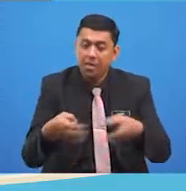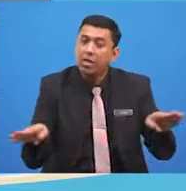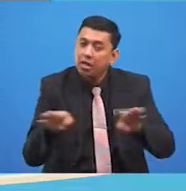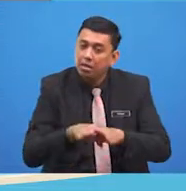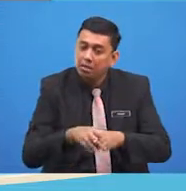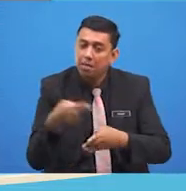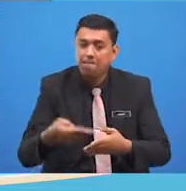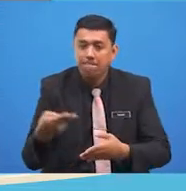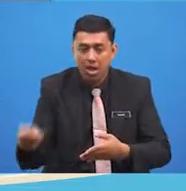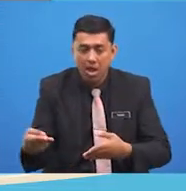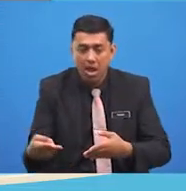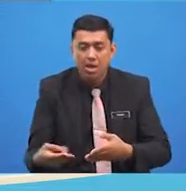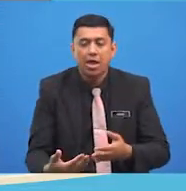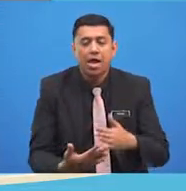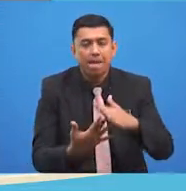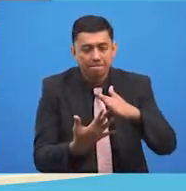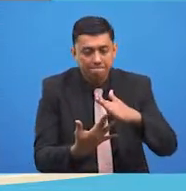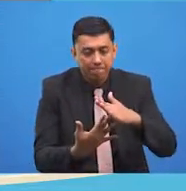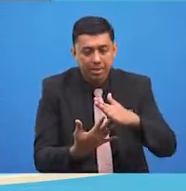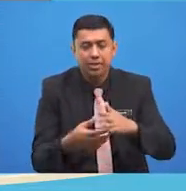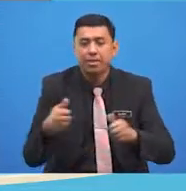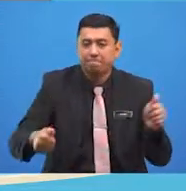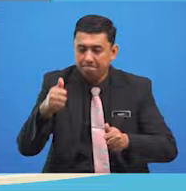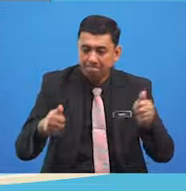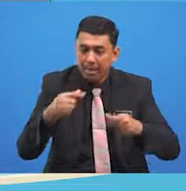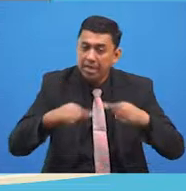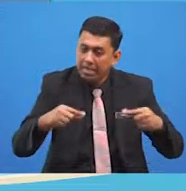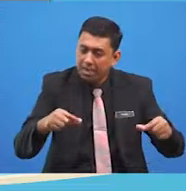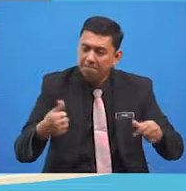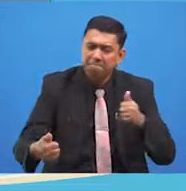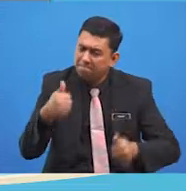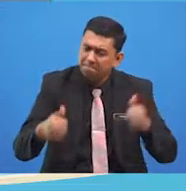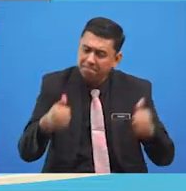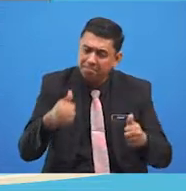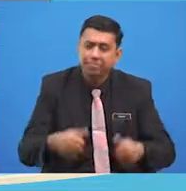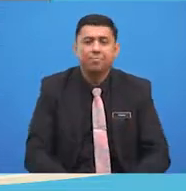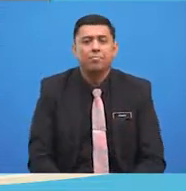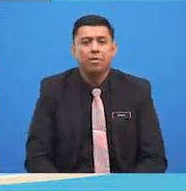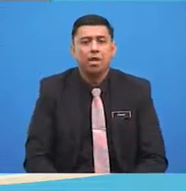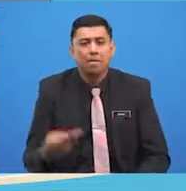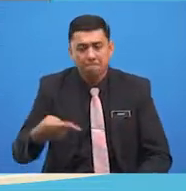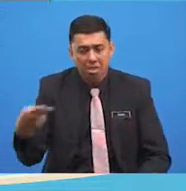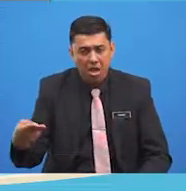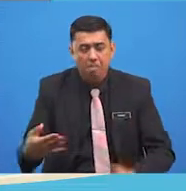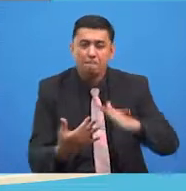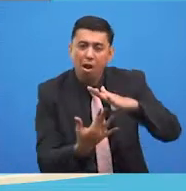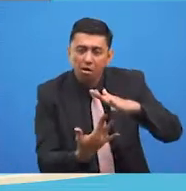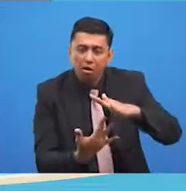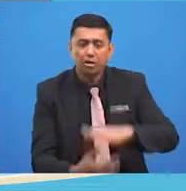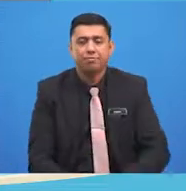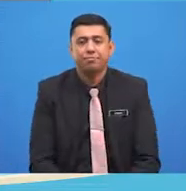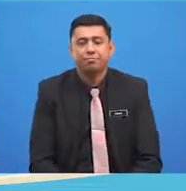sebagai bahan api kenderaan untuk menggerakkan kenderaan dan ia merupakan bahan bakar.